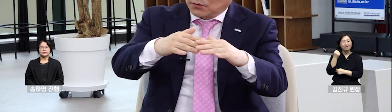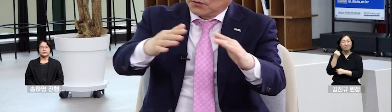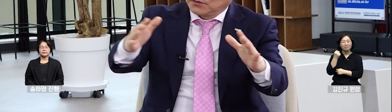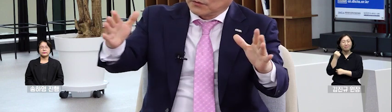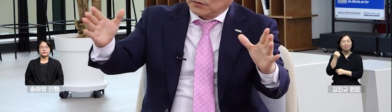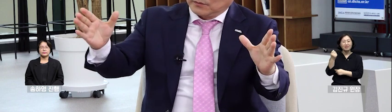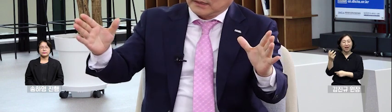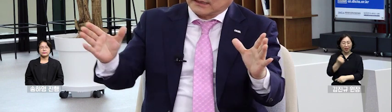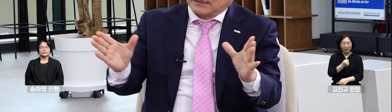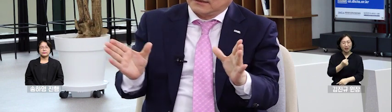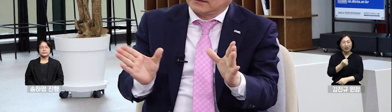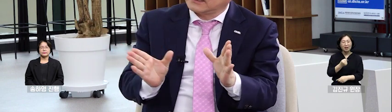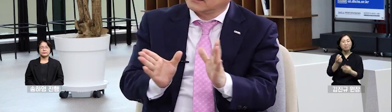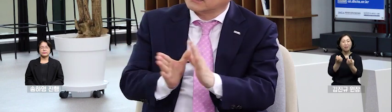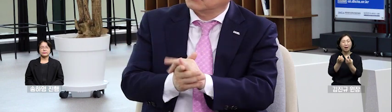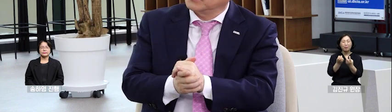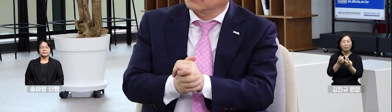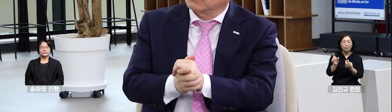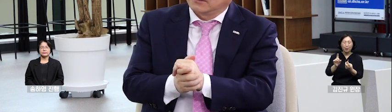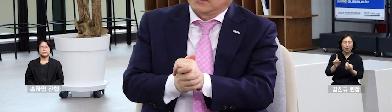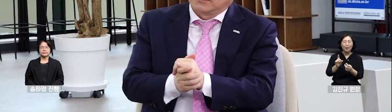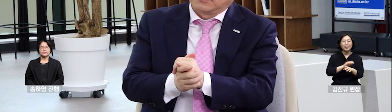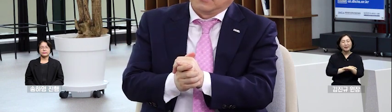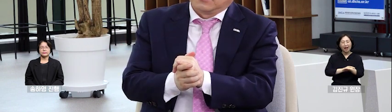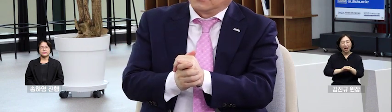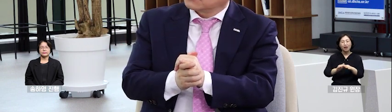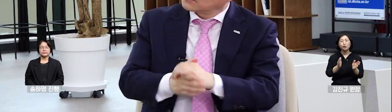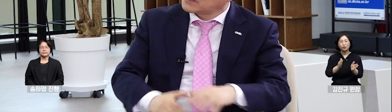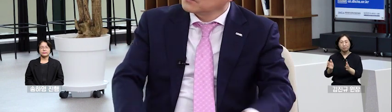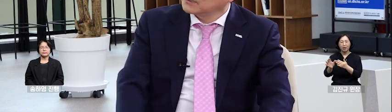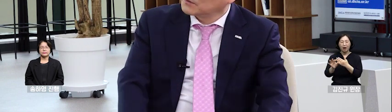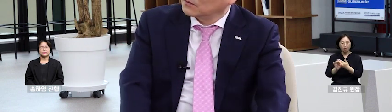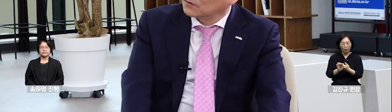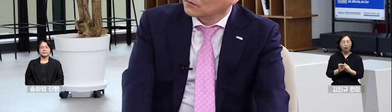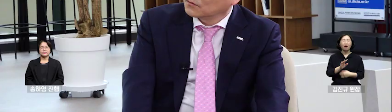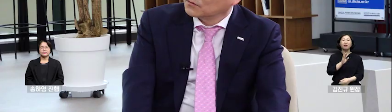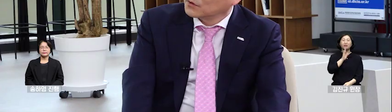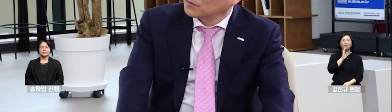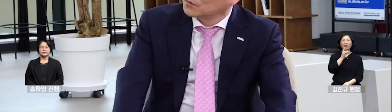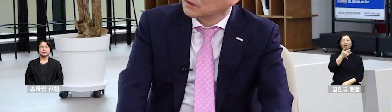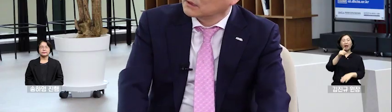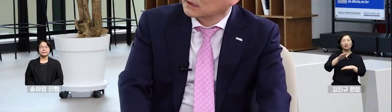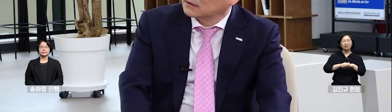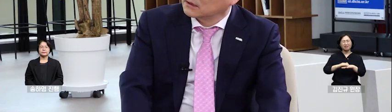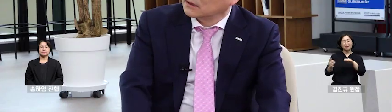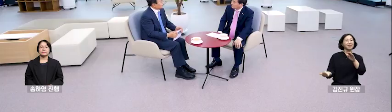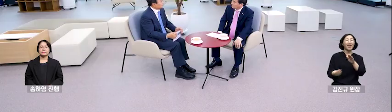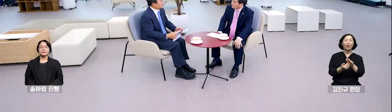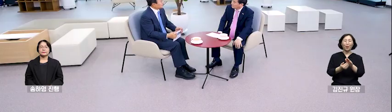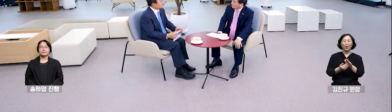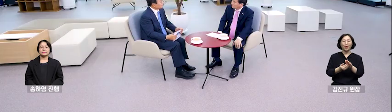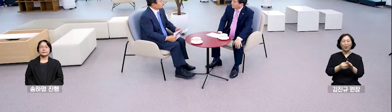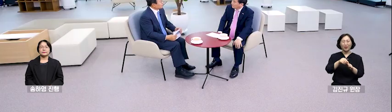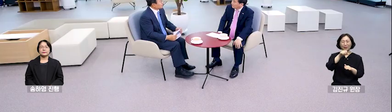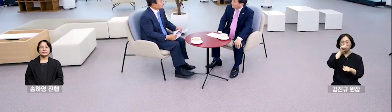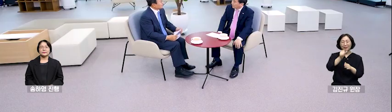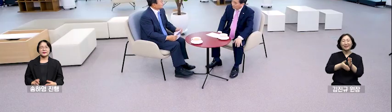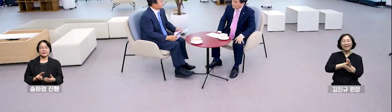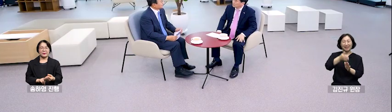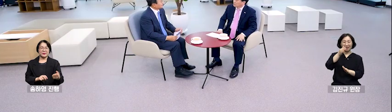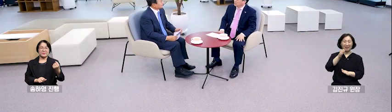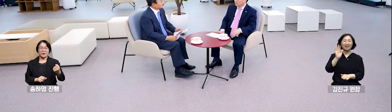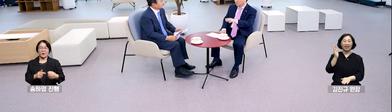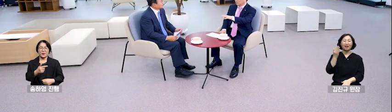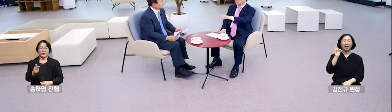이런 것들만 잘 체계를 잡으면 첨 대전 이야말로 최고의 도시가 되지 않을까 잠재력이 풍부하다